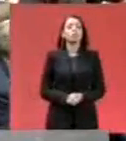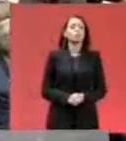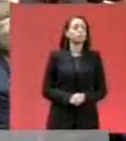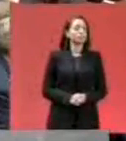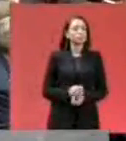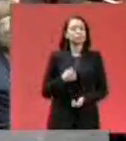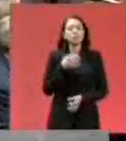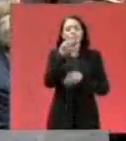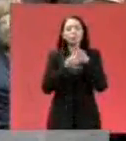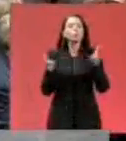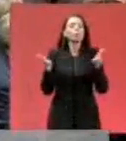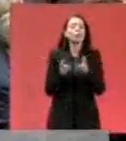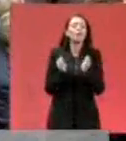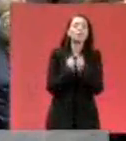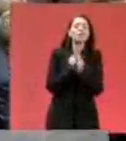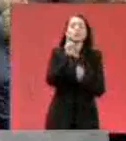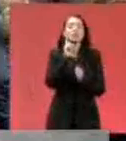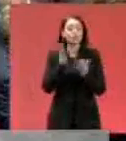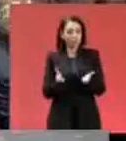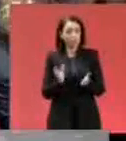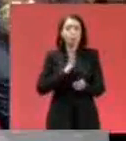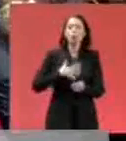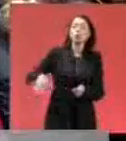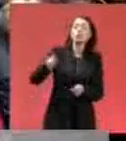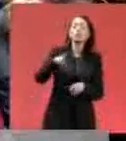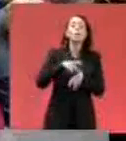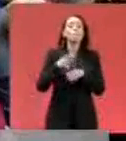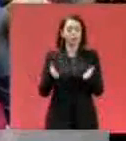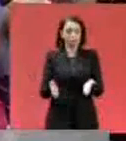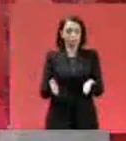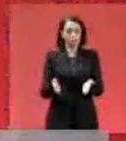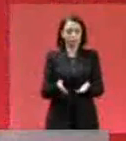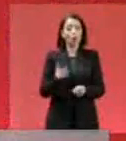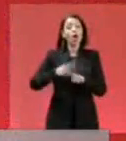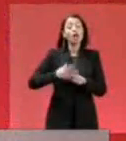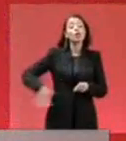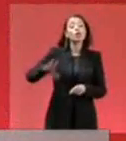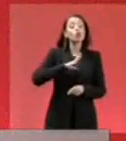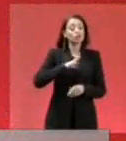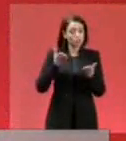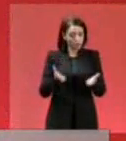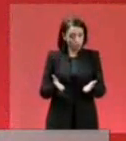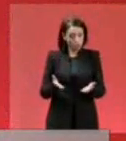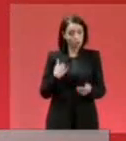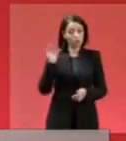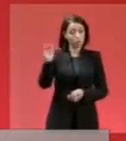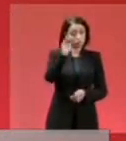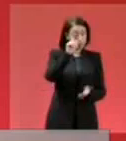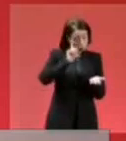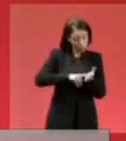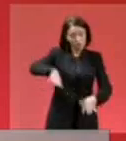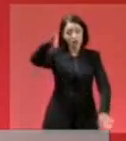Με δύο λόγια, φίλες και φίλοι, πολίτες της Πάτρας, ο ελληνικός λαός θα κληθεί να